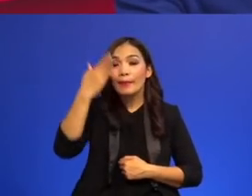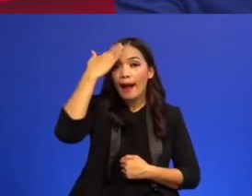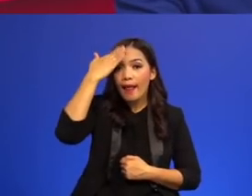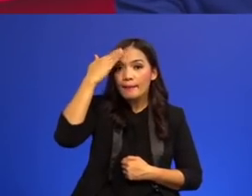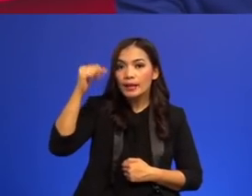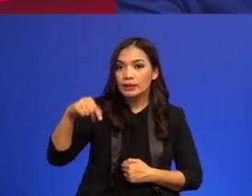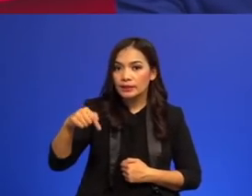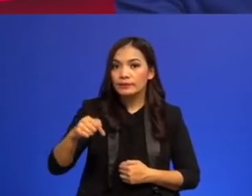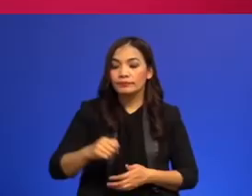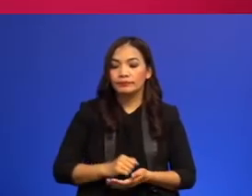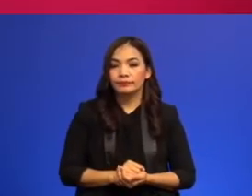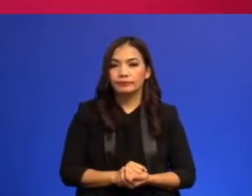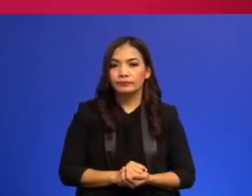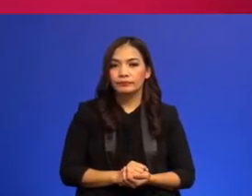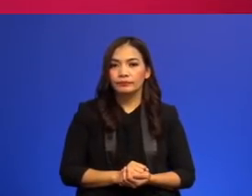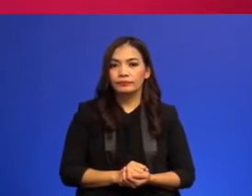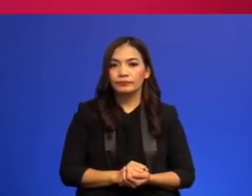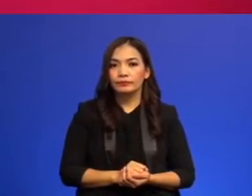pengalaman.